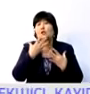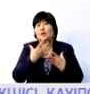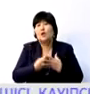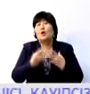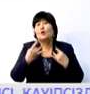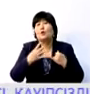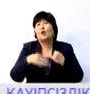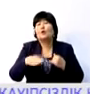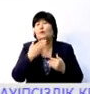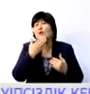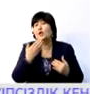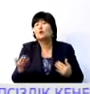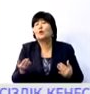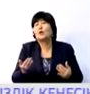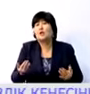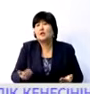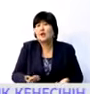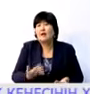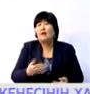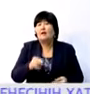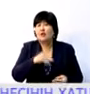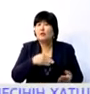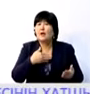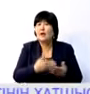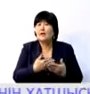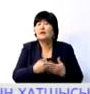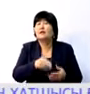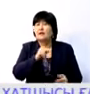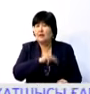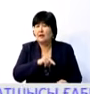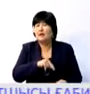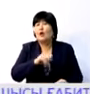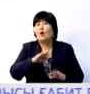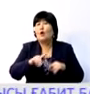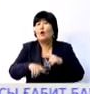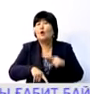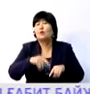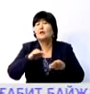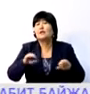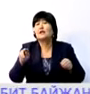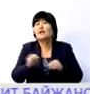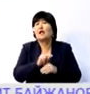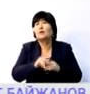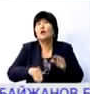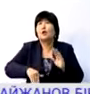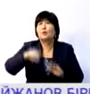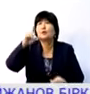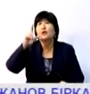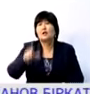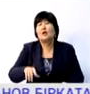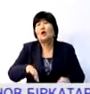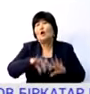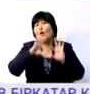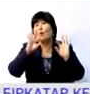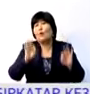топырағында ең соңғы демі қалғанша еңбек еткен, маңдай терін төгіп, ұрпақ шәкірт тәрбиелеп өткен азамат өнер